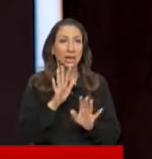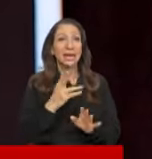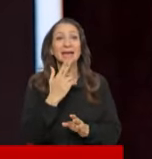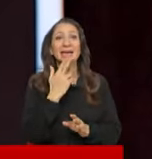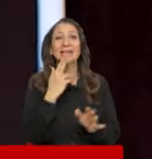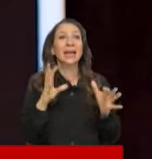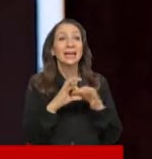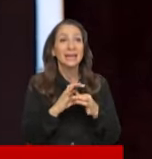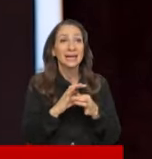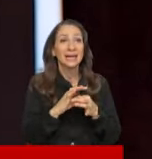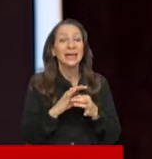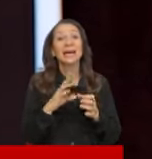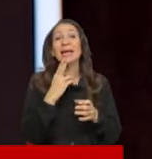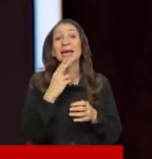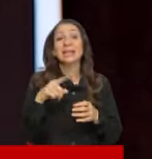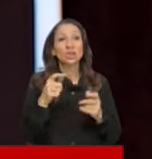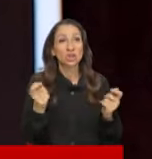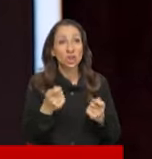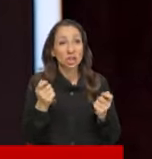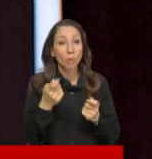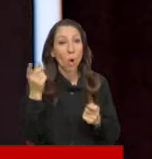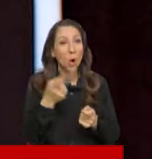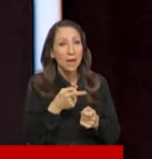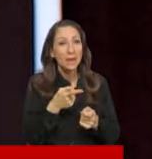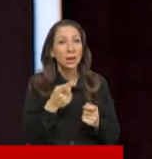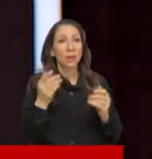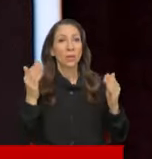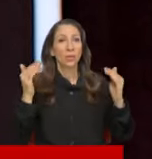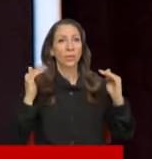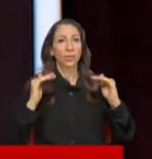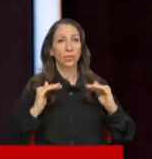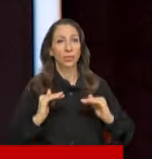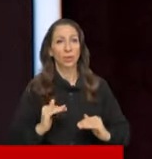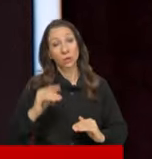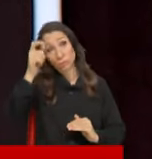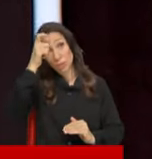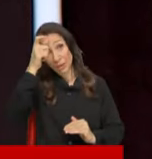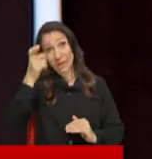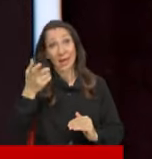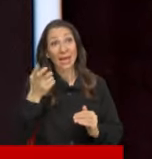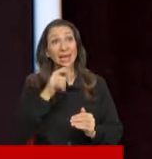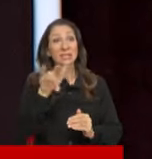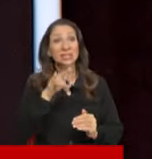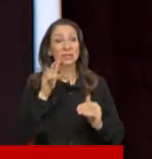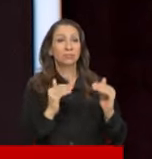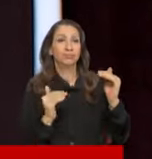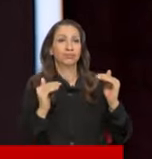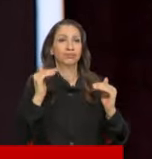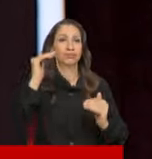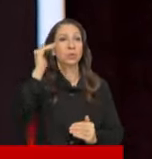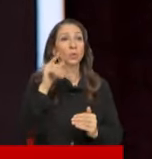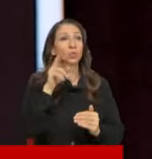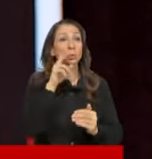kadınlarla ilgili kadınların çalışma oranı giderek azalıyor Türkiye'de Aslında işsizlik de giderek artıyor Onun da